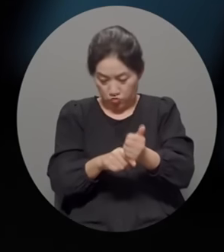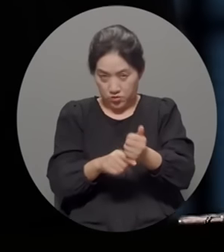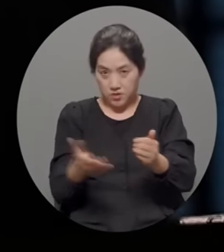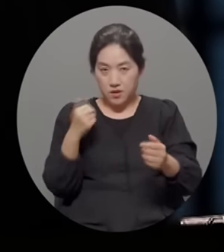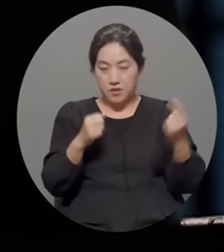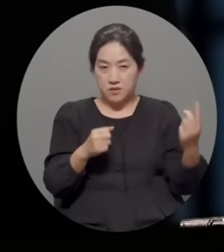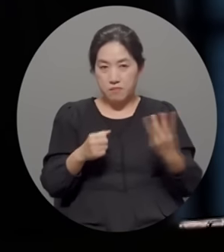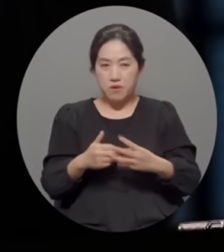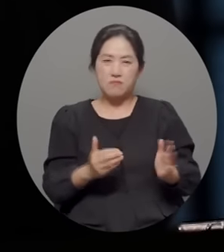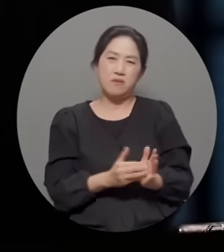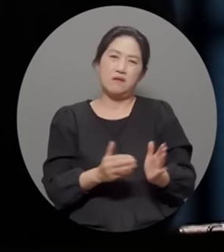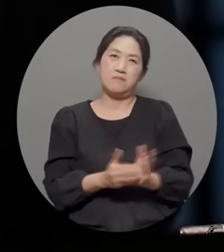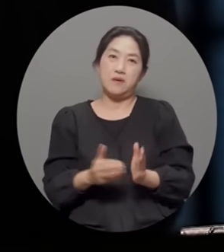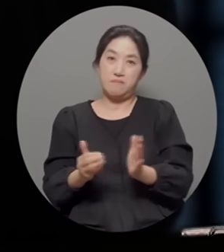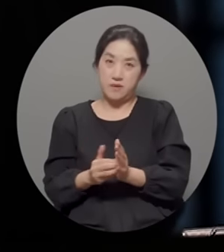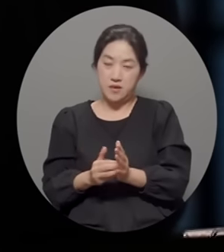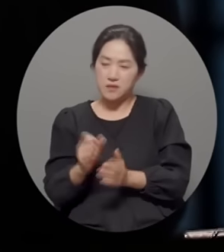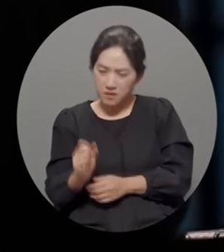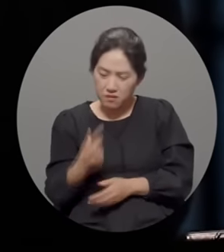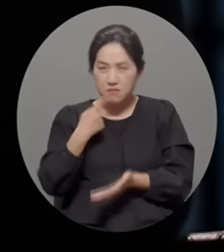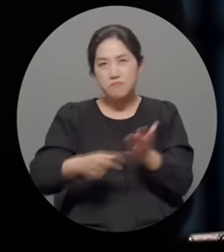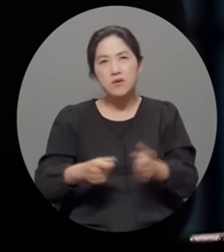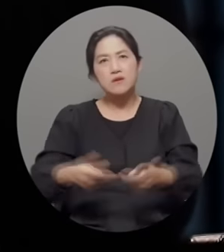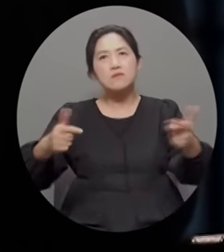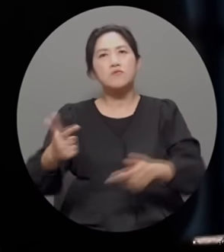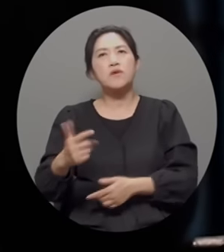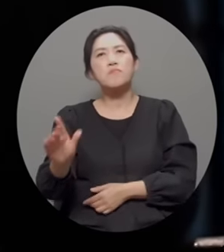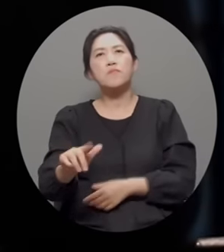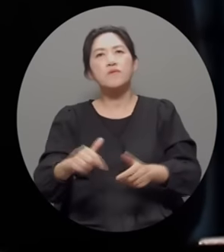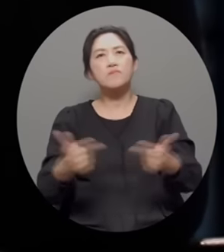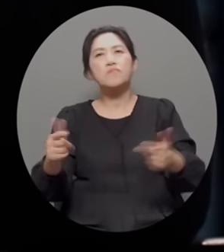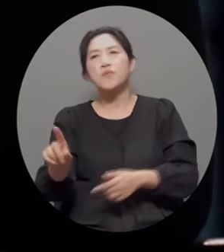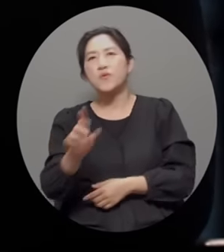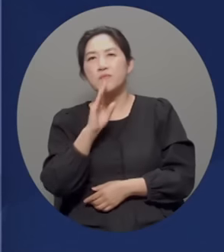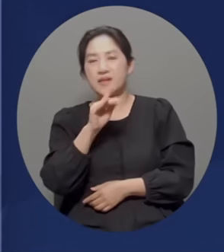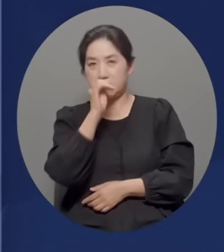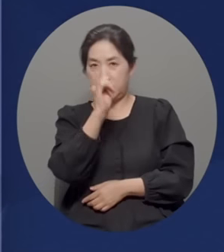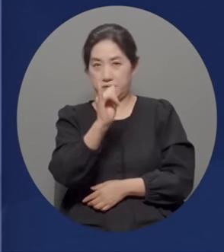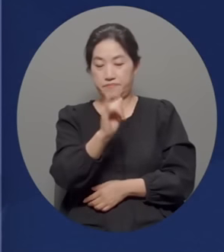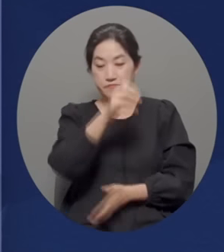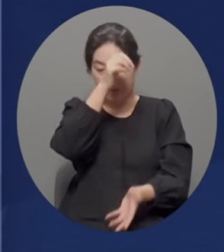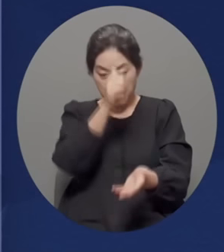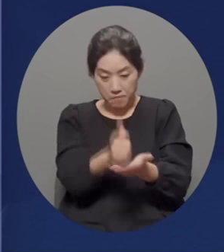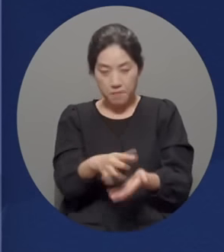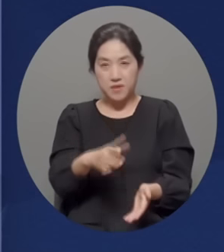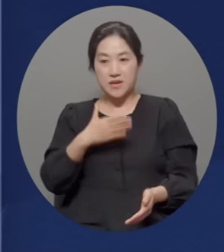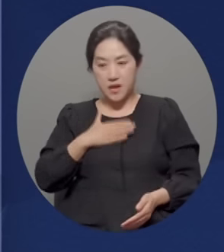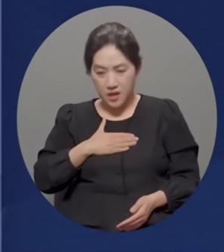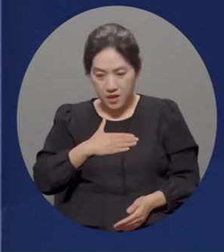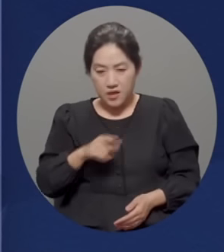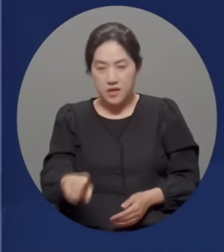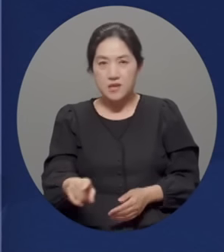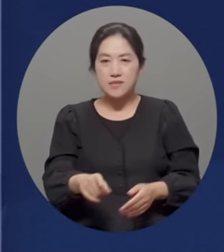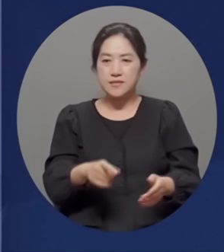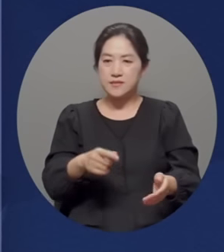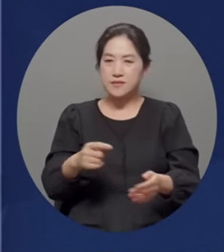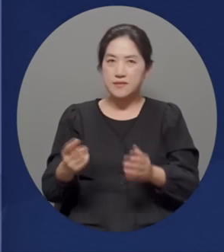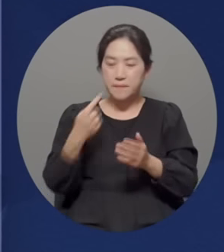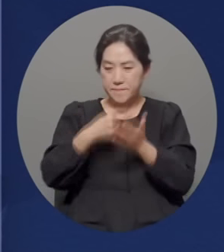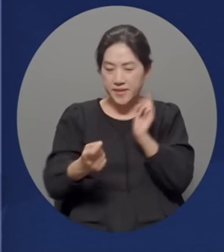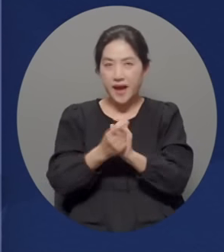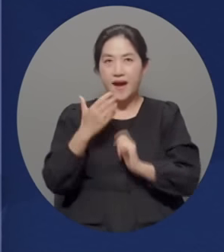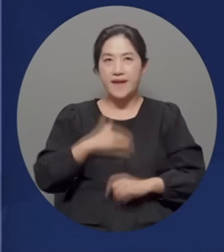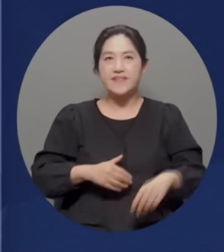4차례 종결됐던 게 피해를 키운 것 아니냐는 지적도 나옵니다. 범행을 먼저 인지한 피해 여성 3명이